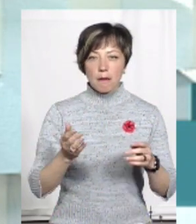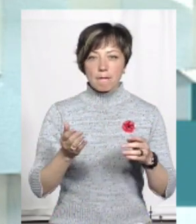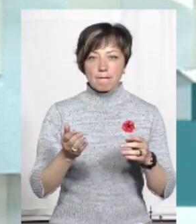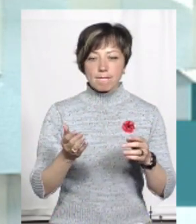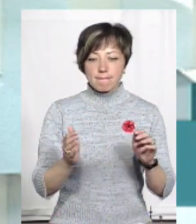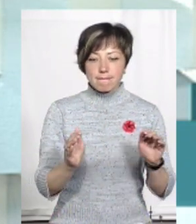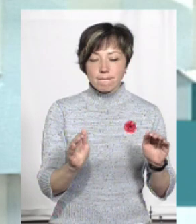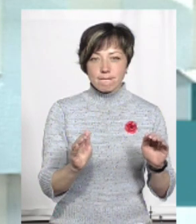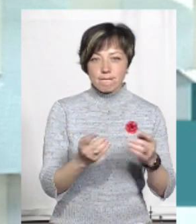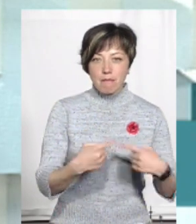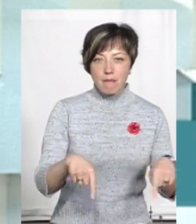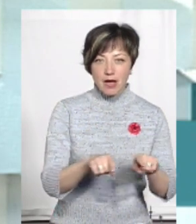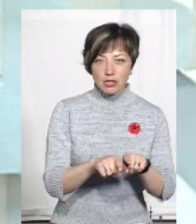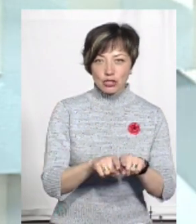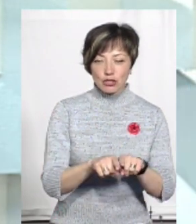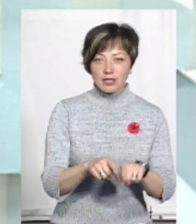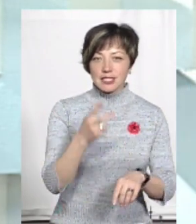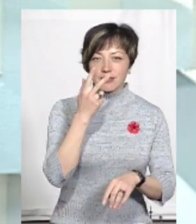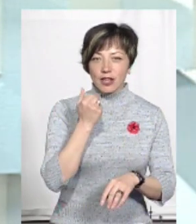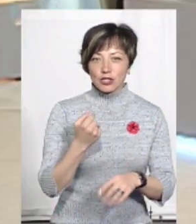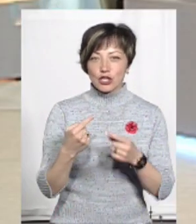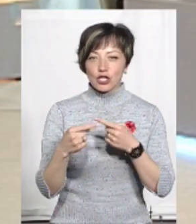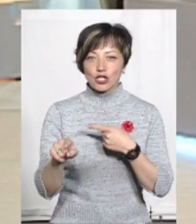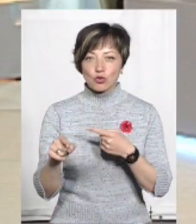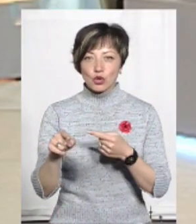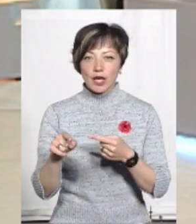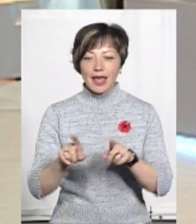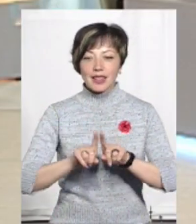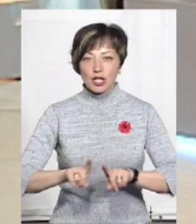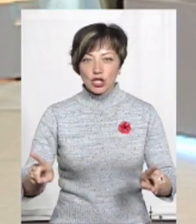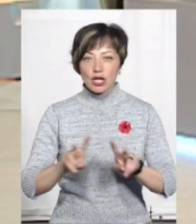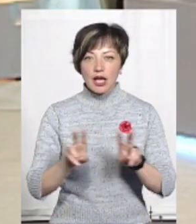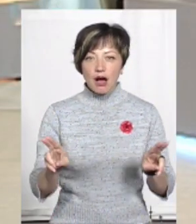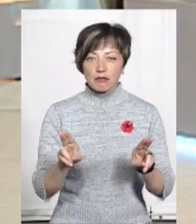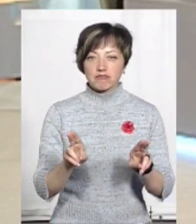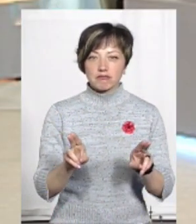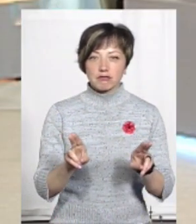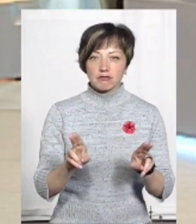ствердження іншої ідентичності, як самобутності певної, як